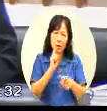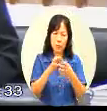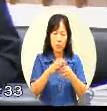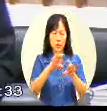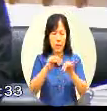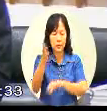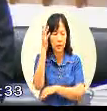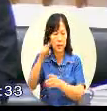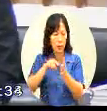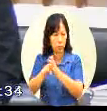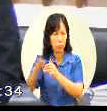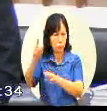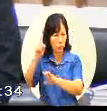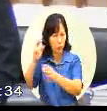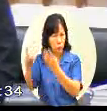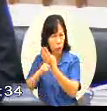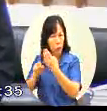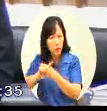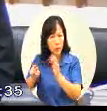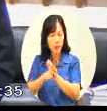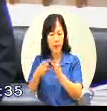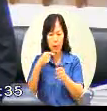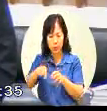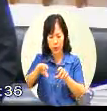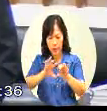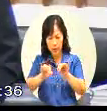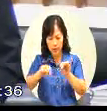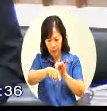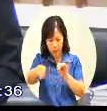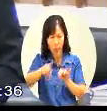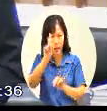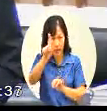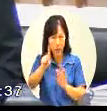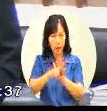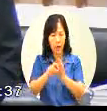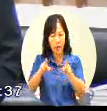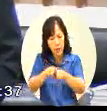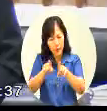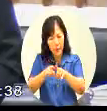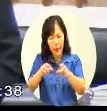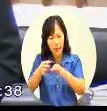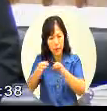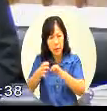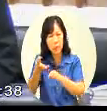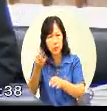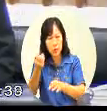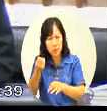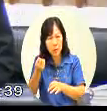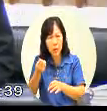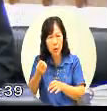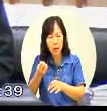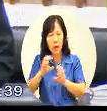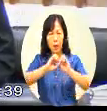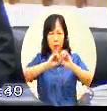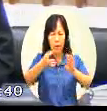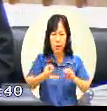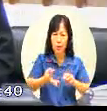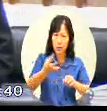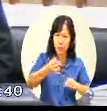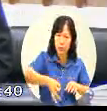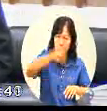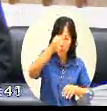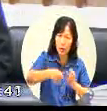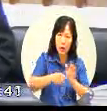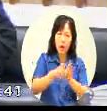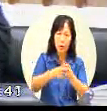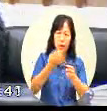业应该考虑的就是什么？一块土地市价、公告限值、公告地价三个